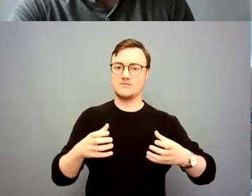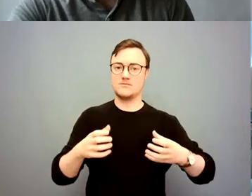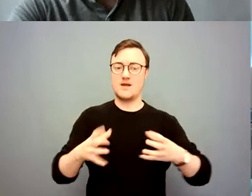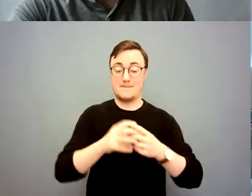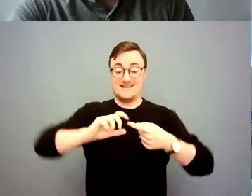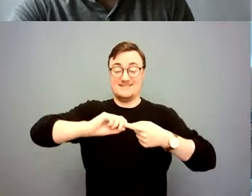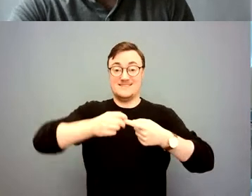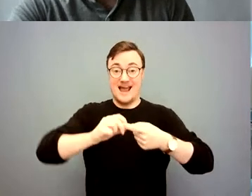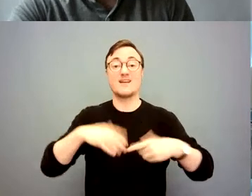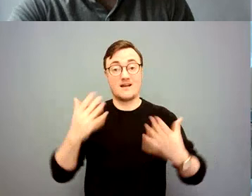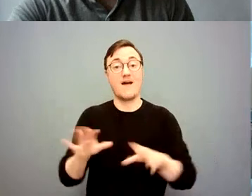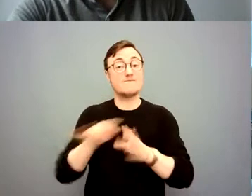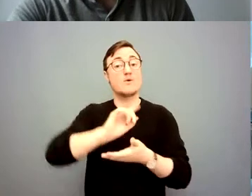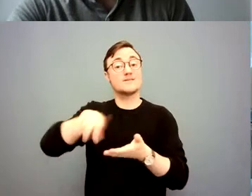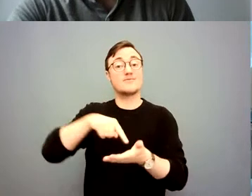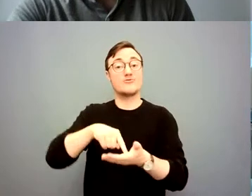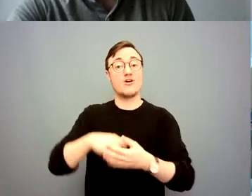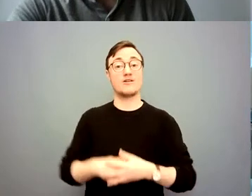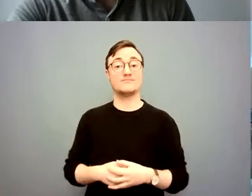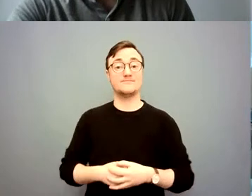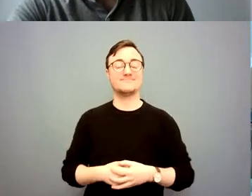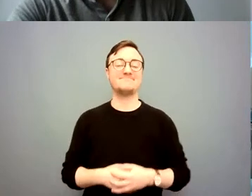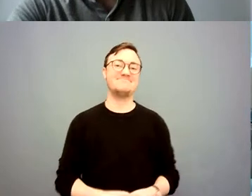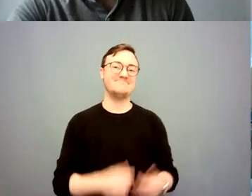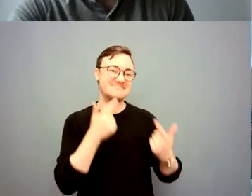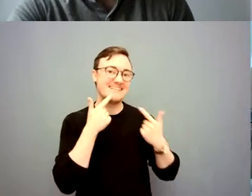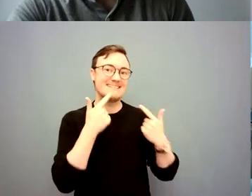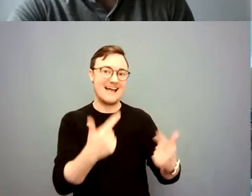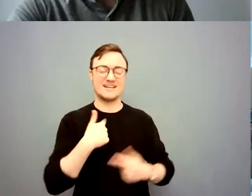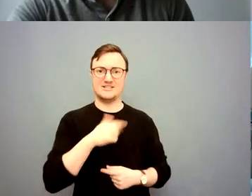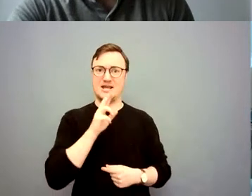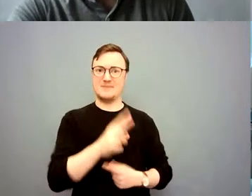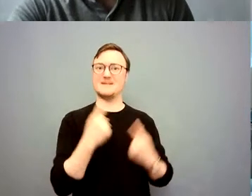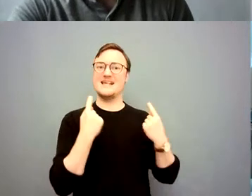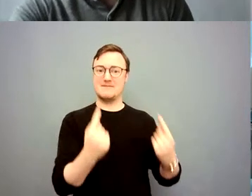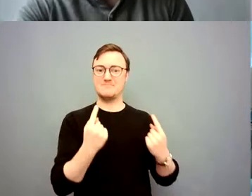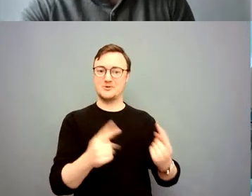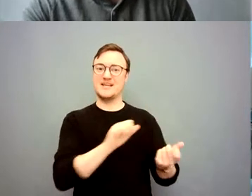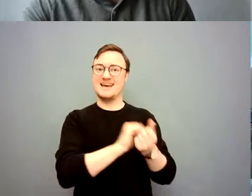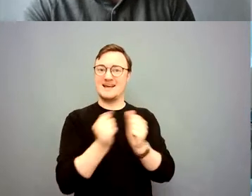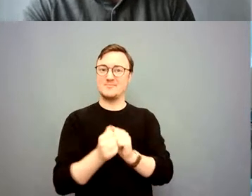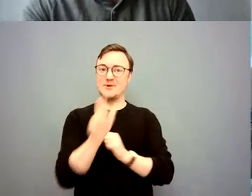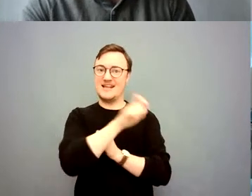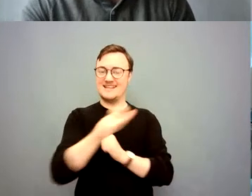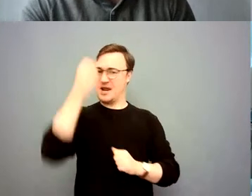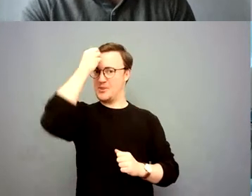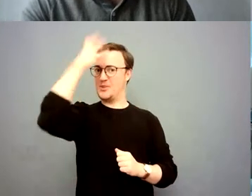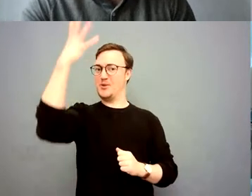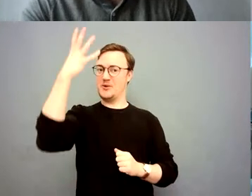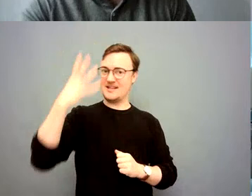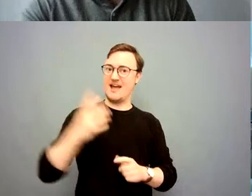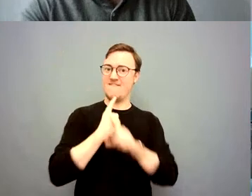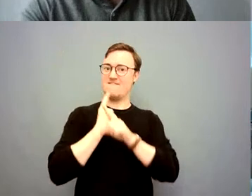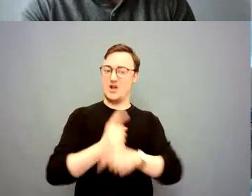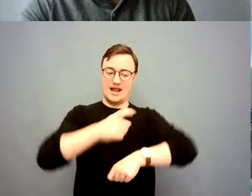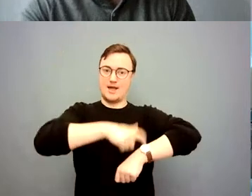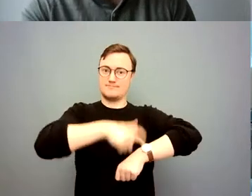Tack. Tack. Jag är så imponerad av politiker som är så duktiga på att hålla tiden. Tack för